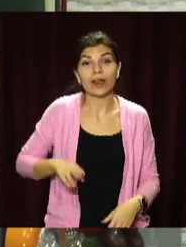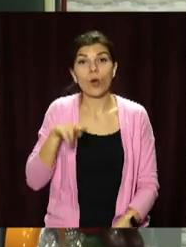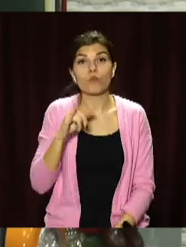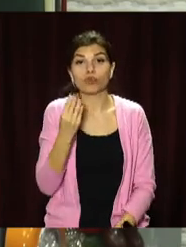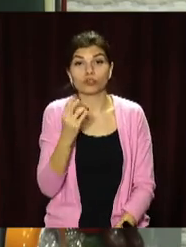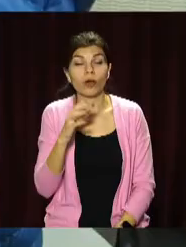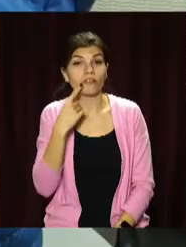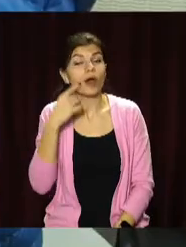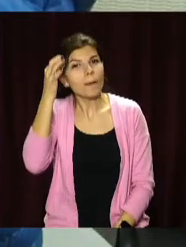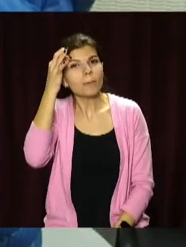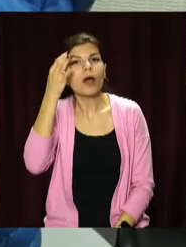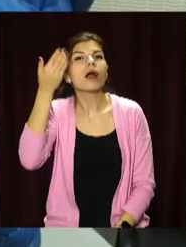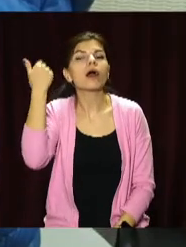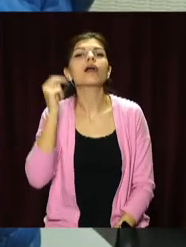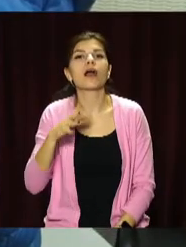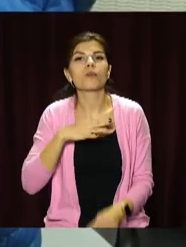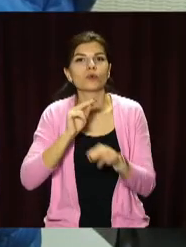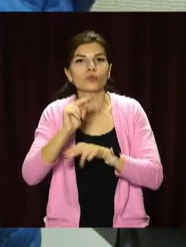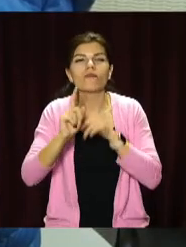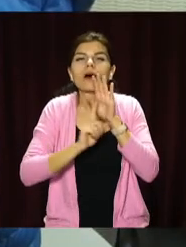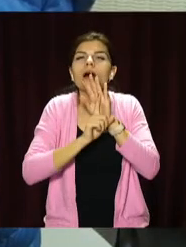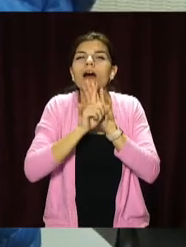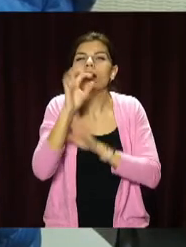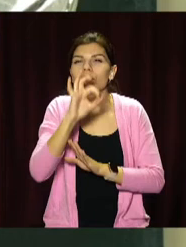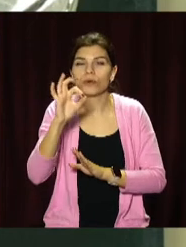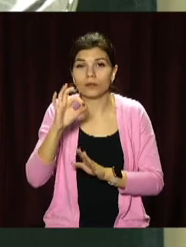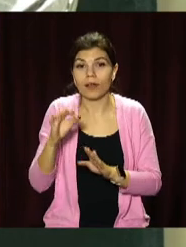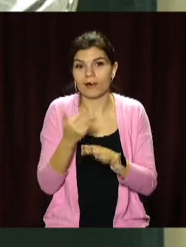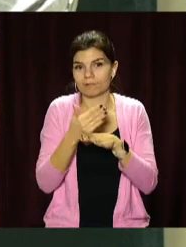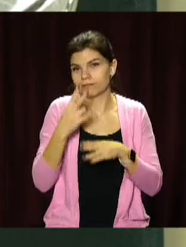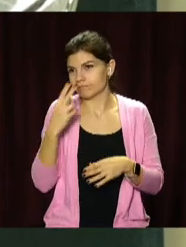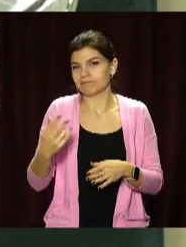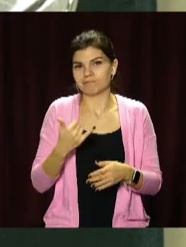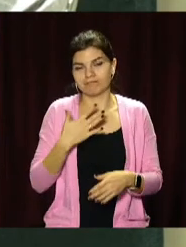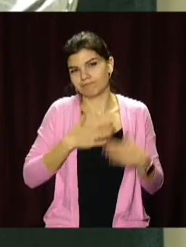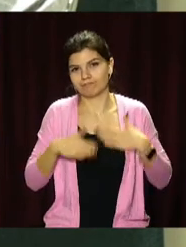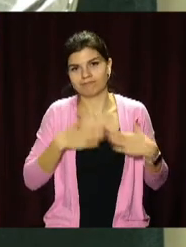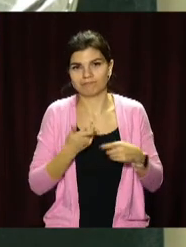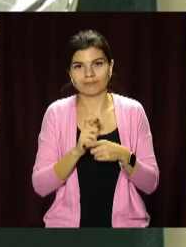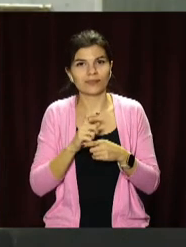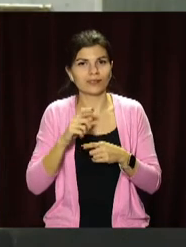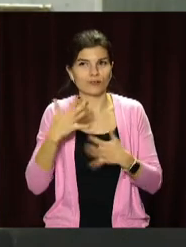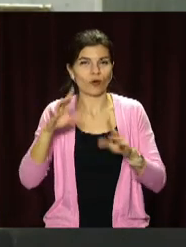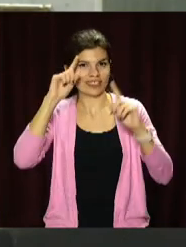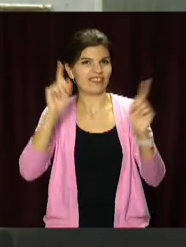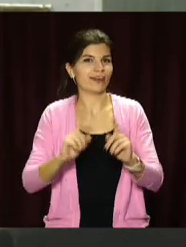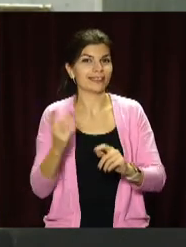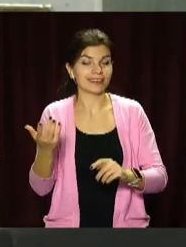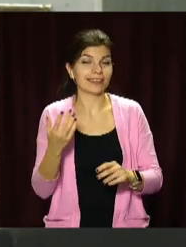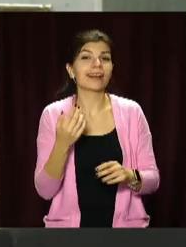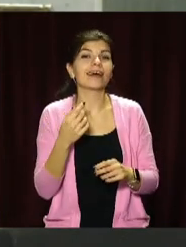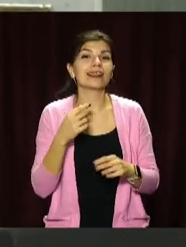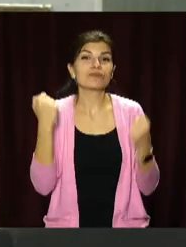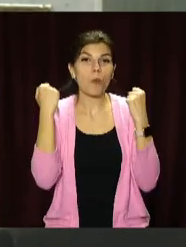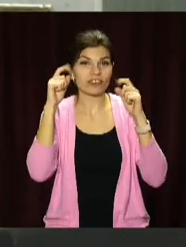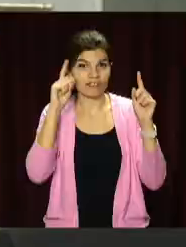Пущенко згадує, як навчала азам стрільби цих спортсменів. Зараз пишається своїми зірковими вихованцями. Створити спортивну зірку